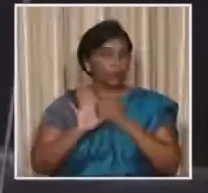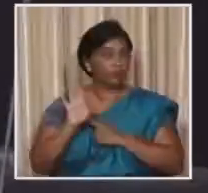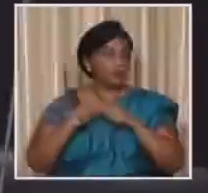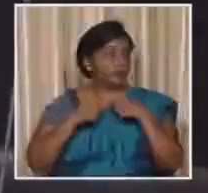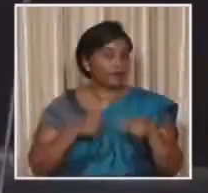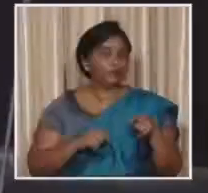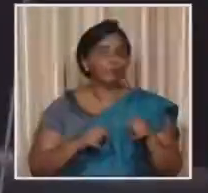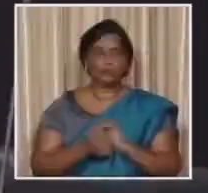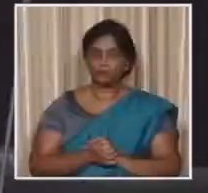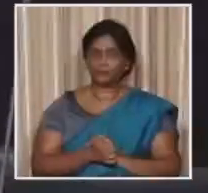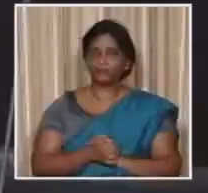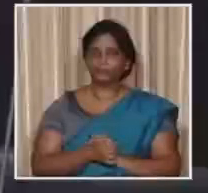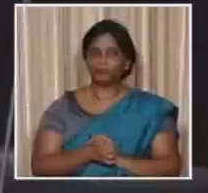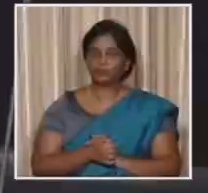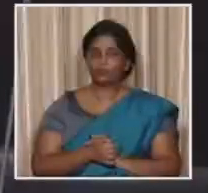දරන්න